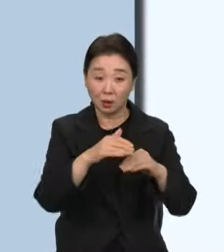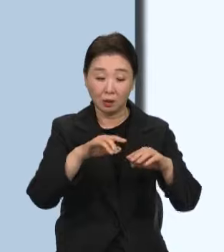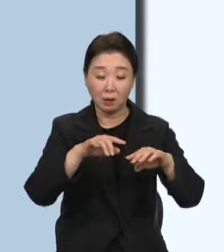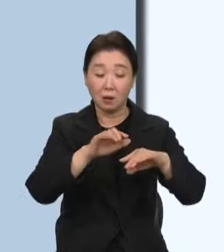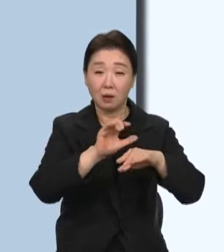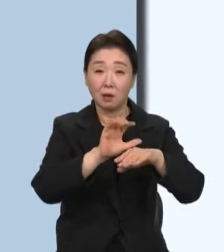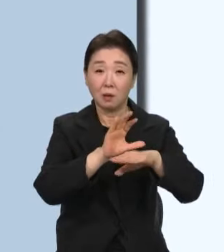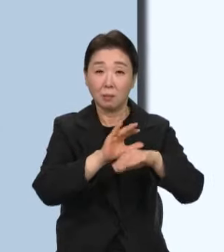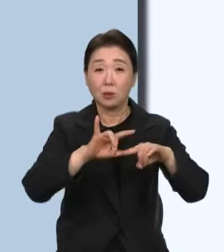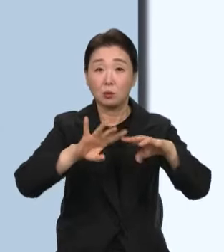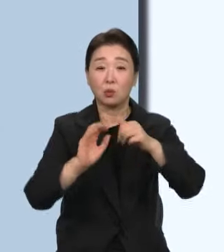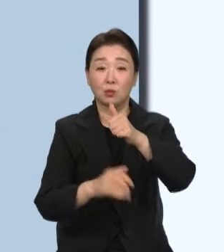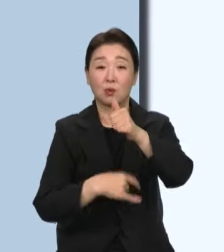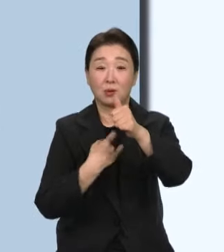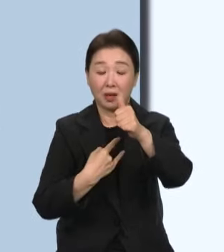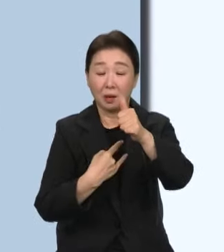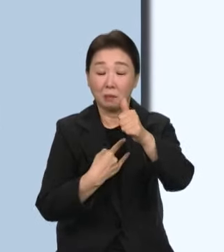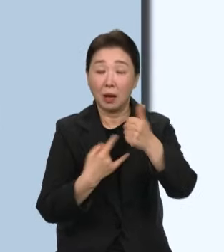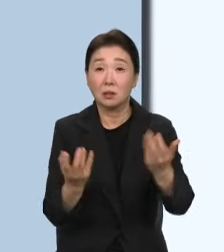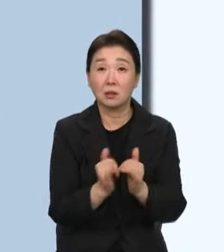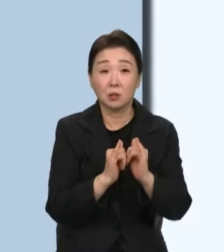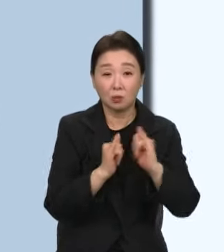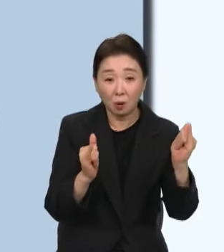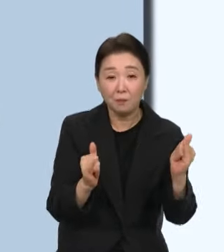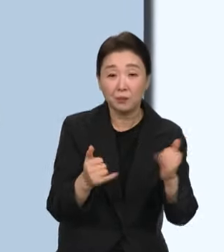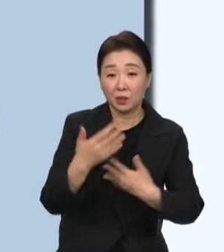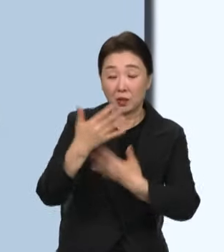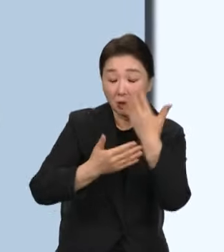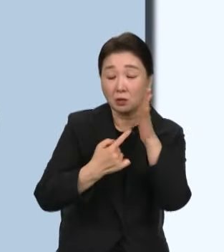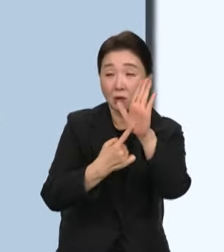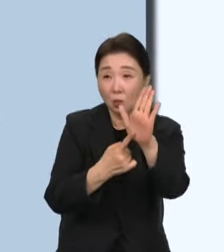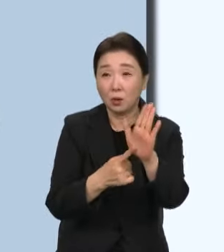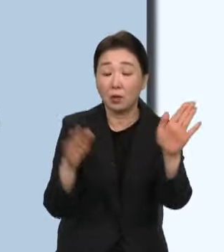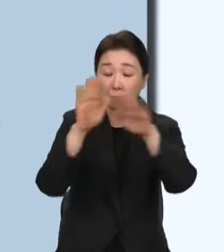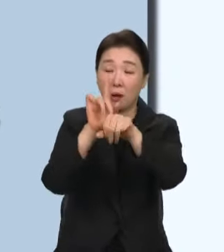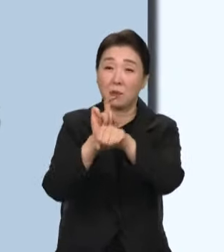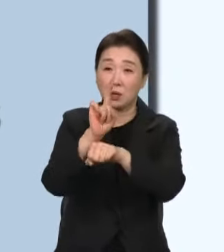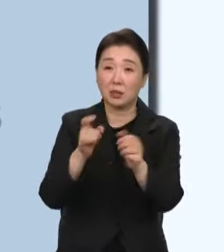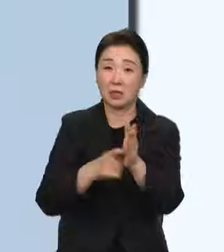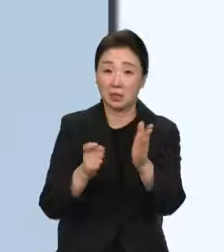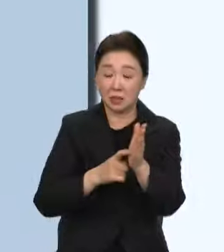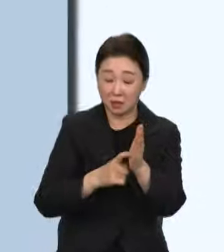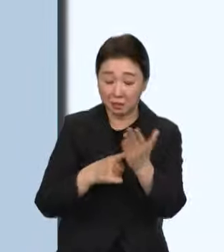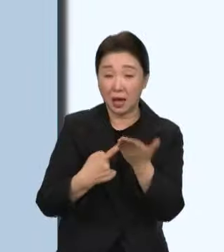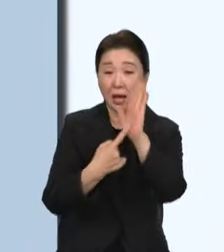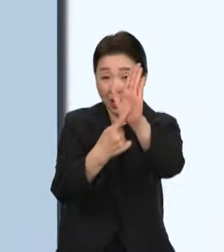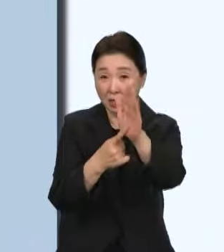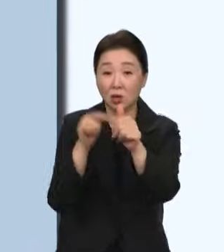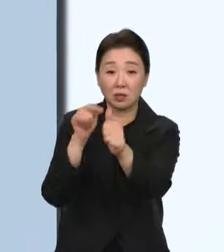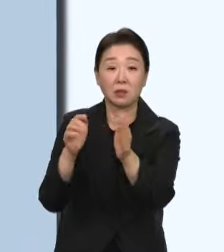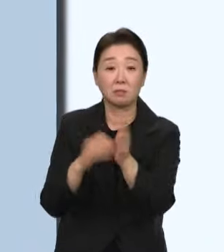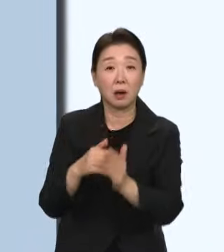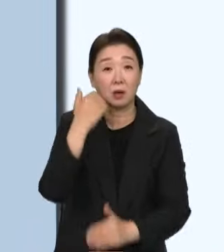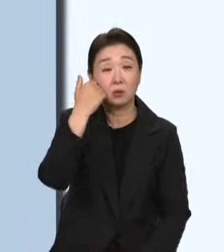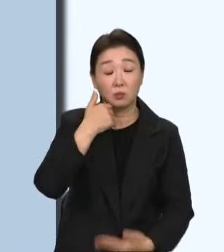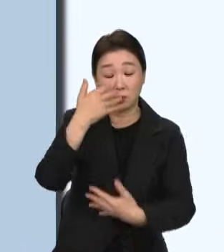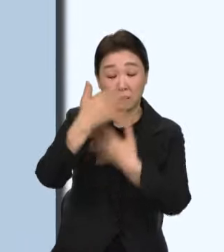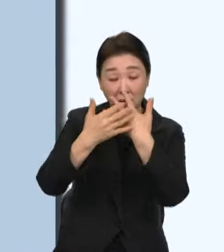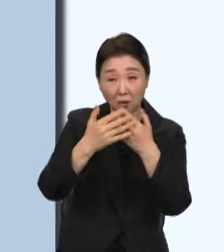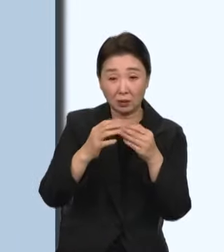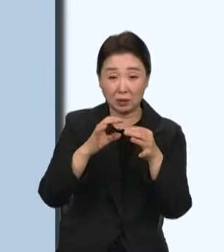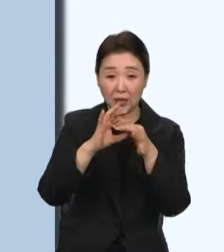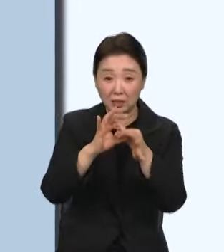류 위원장이 영상이 공개된 당일 밤 11시가 넘어 긴급 안건 상정을 지시했다며 누군가에게 영상의